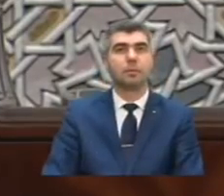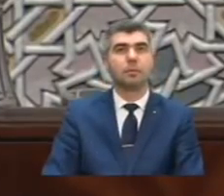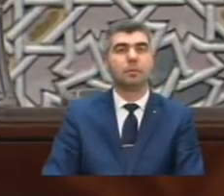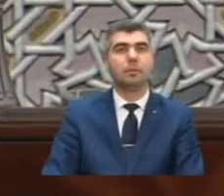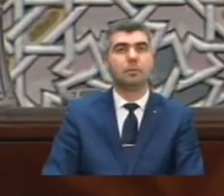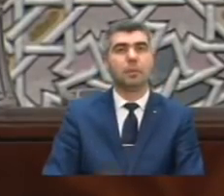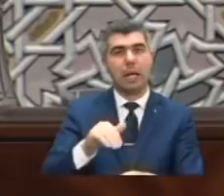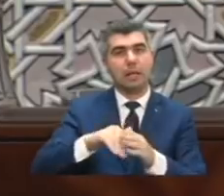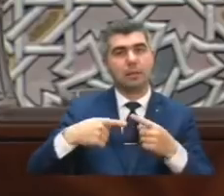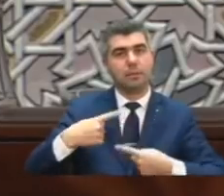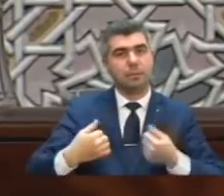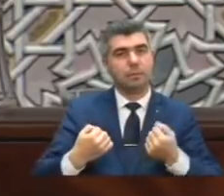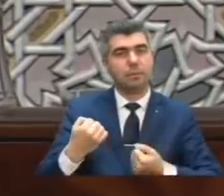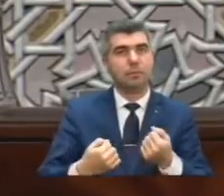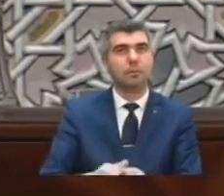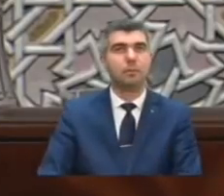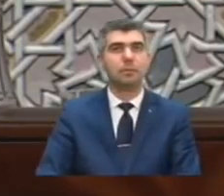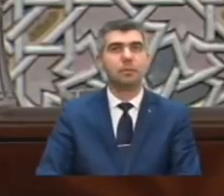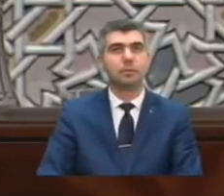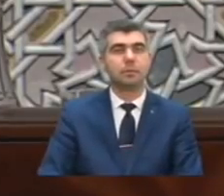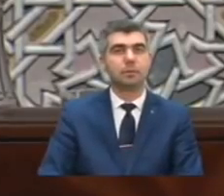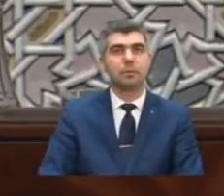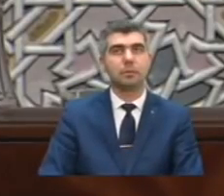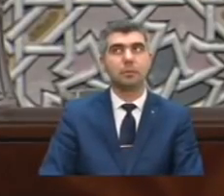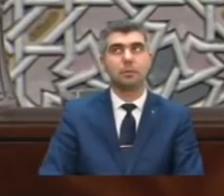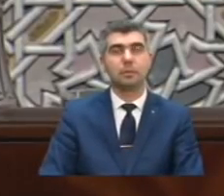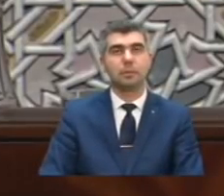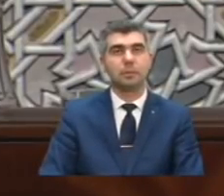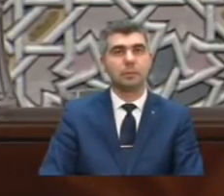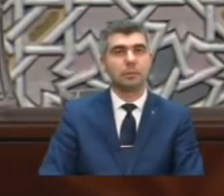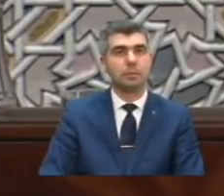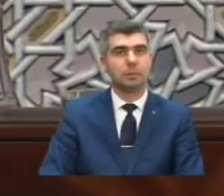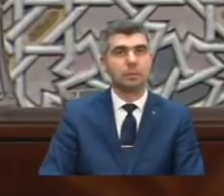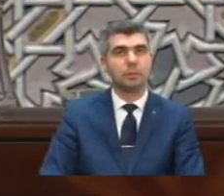فريق الاثار والمعاصره. تفضل سيد النائب.